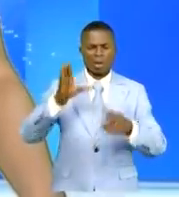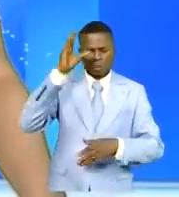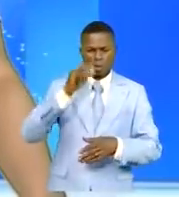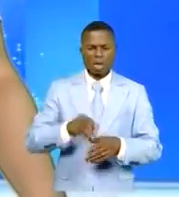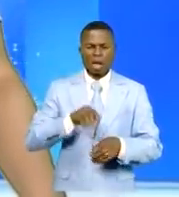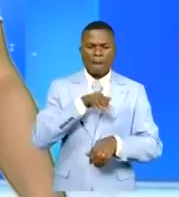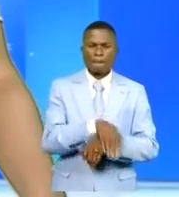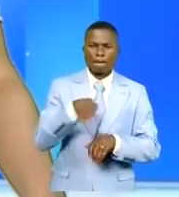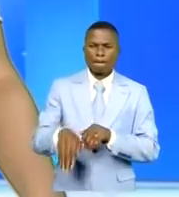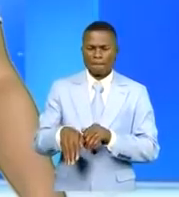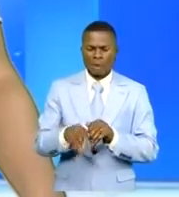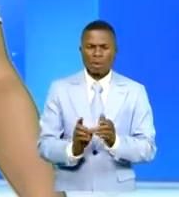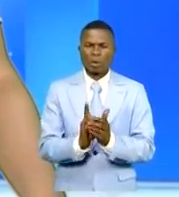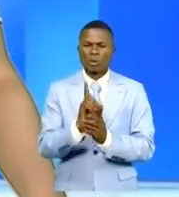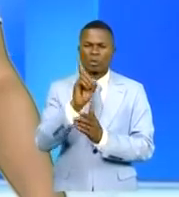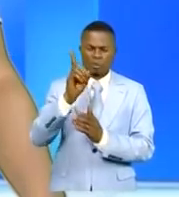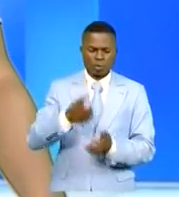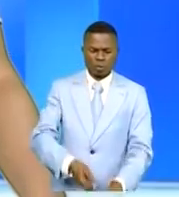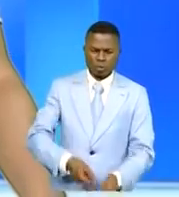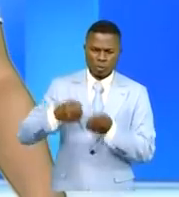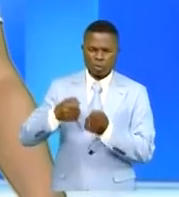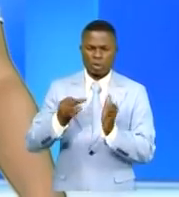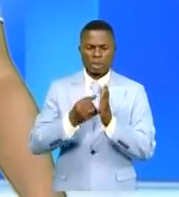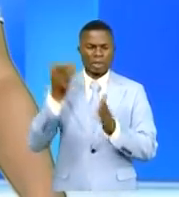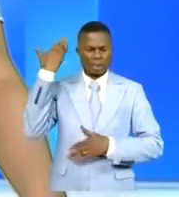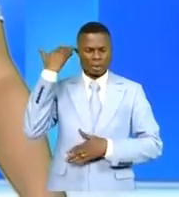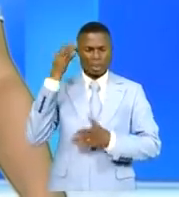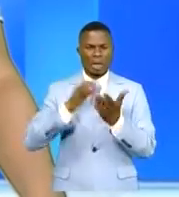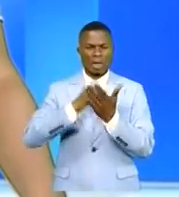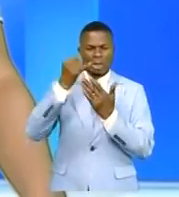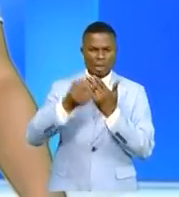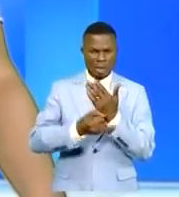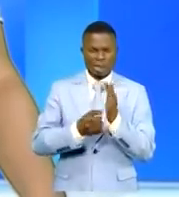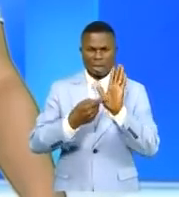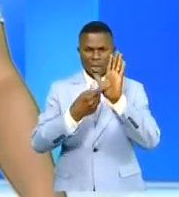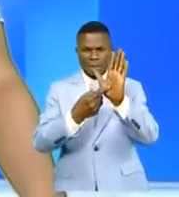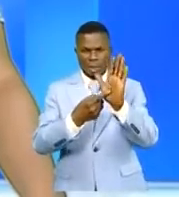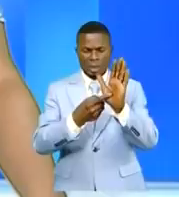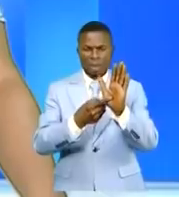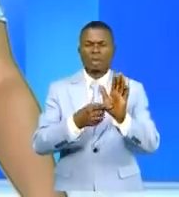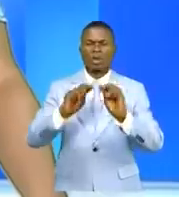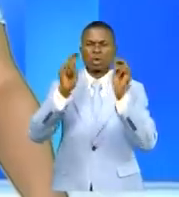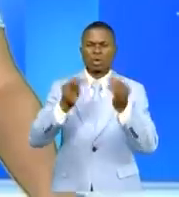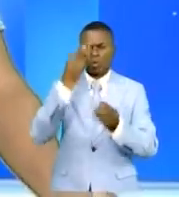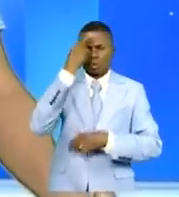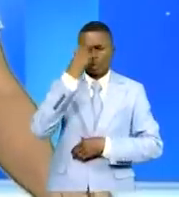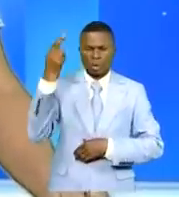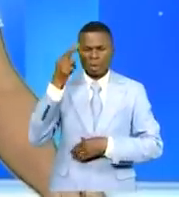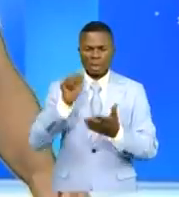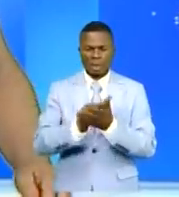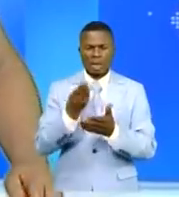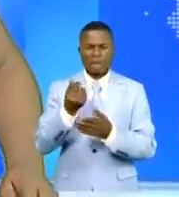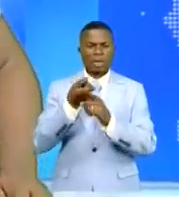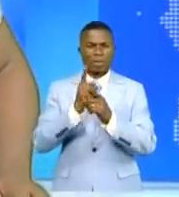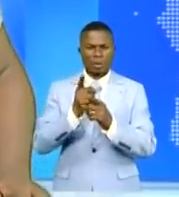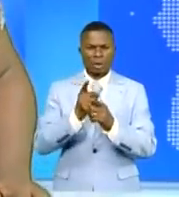bien battus et germés ont été récoltés le week-end dernier. Ce projet présenté par la Caritas au développement a été financé